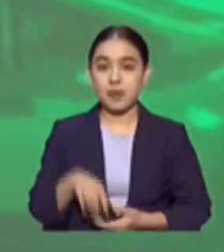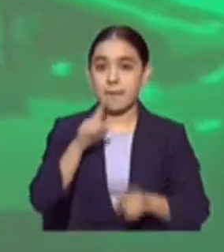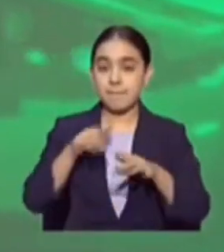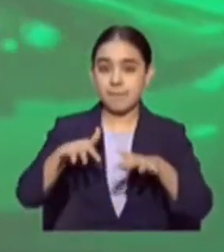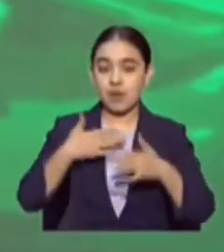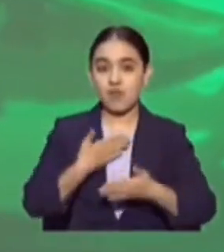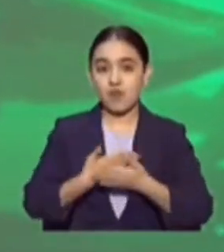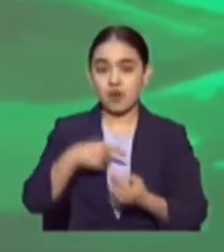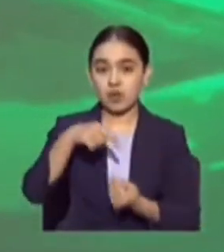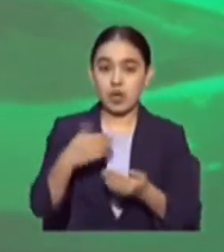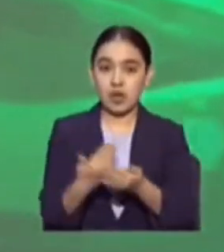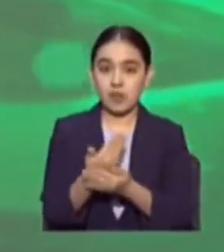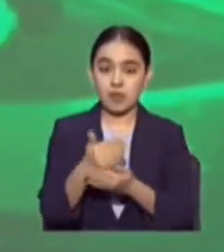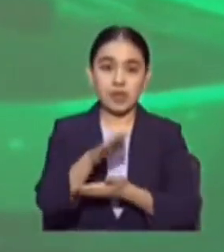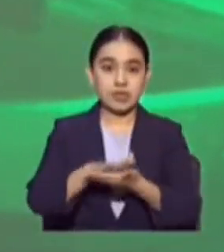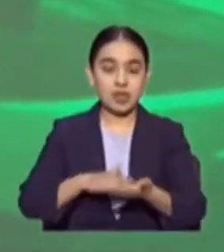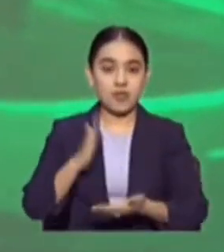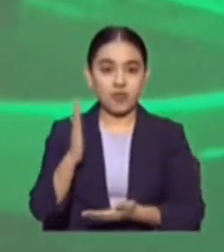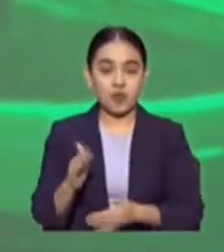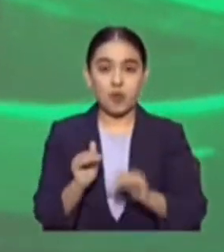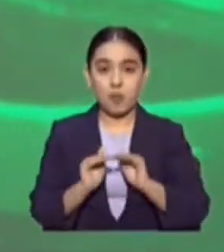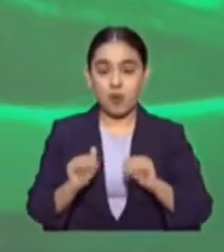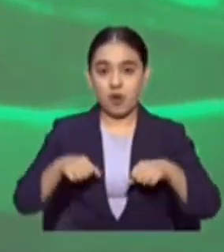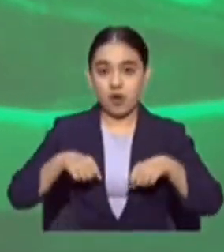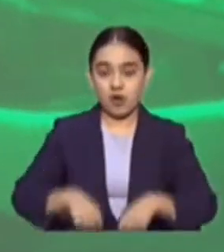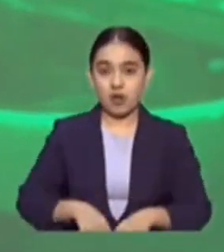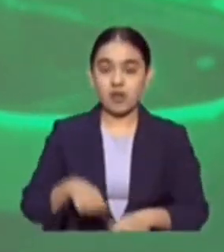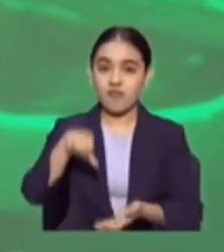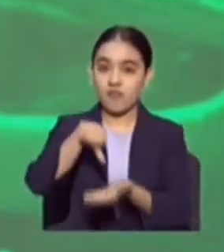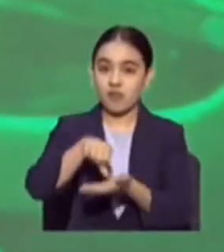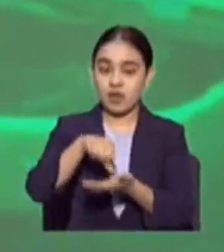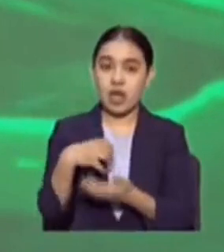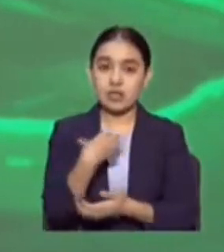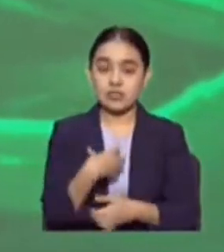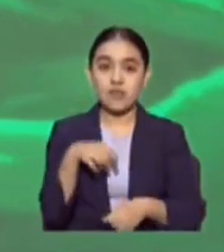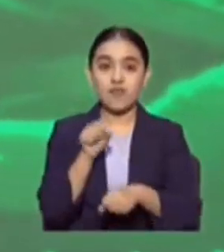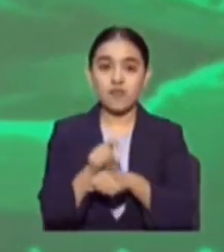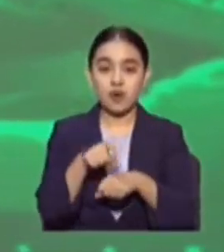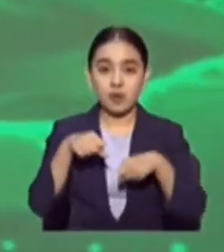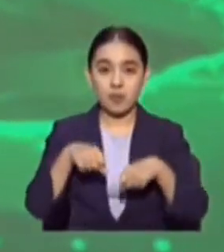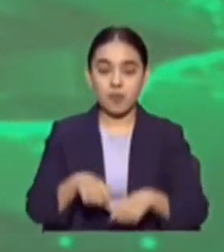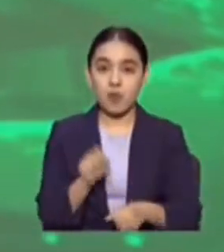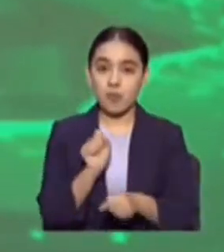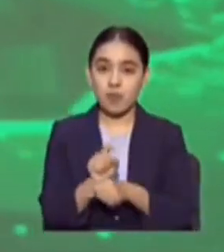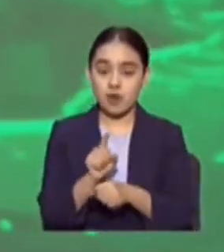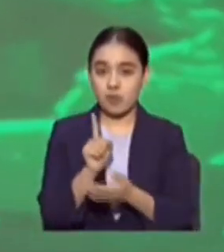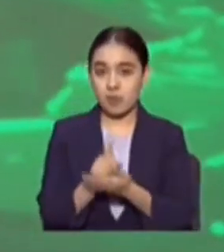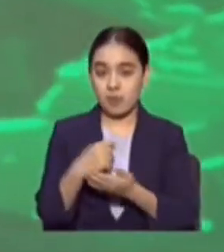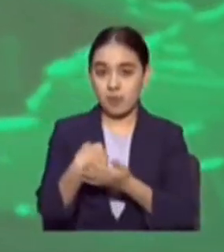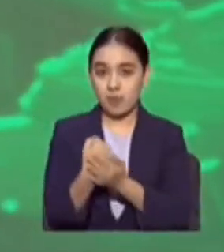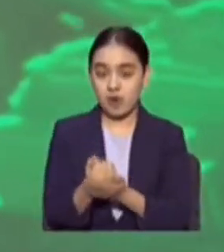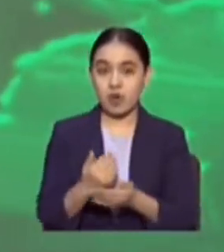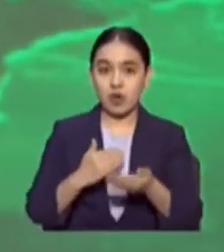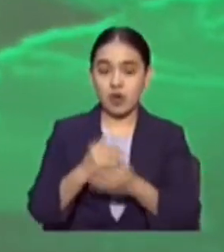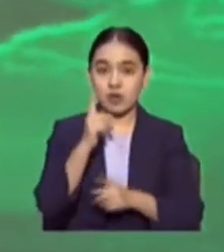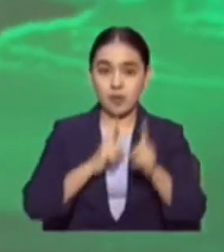Parlament faoliyatiga oid xabar bilan davom etamiz. Bola huquqlari bo'yicha vakilning asosiy vazifalari, huquq va majburiyatlari belgilanmoqda.